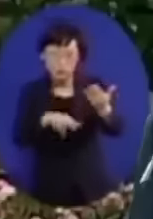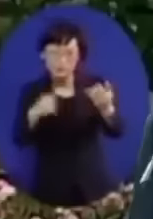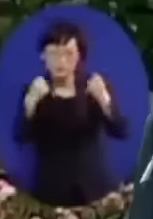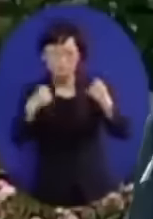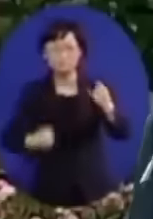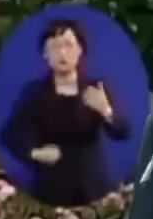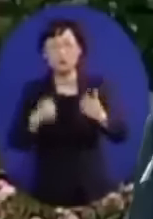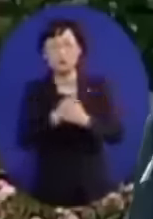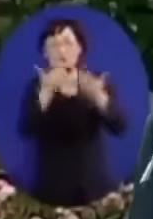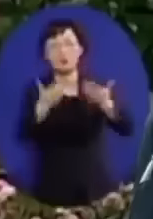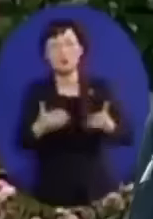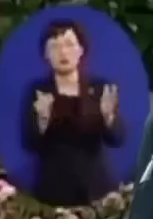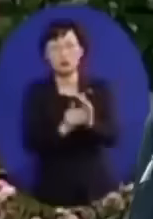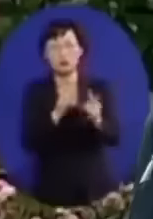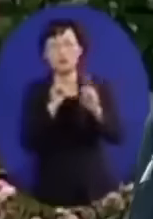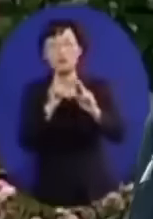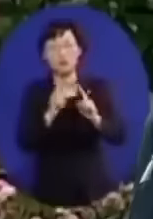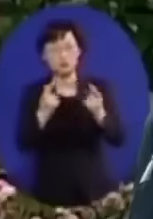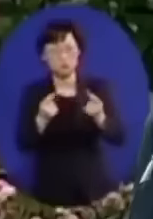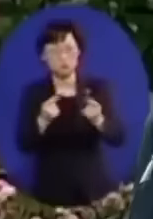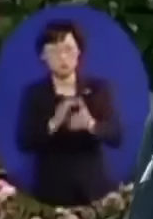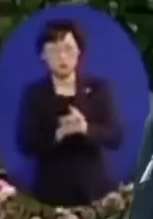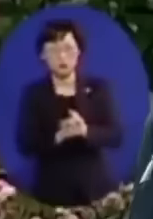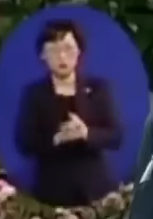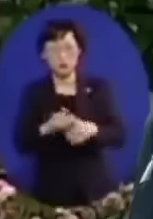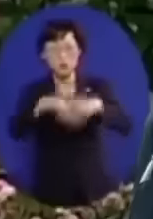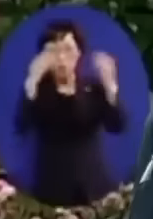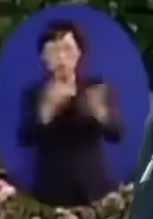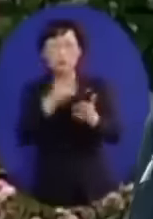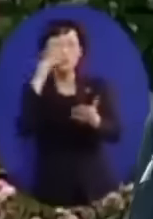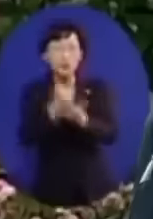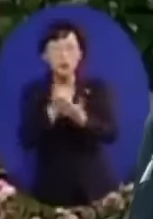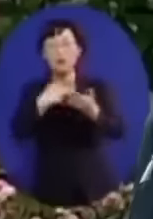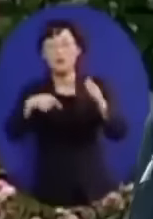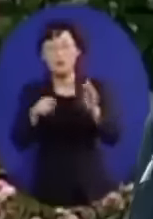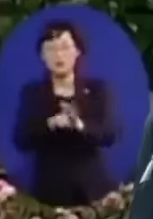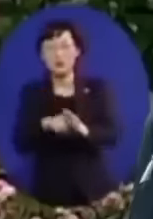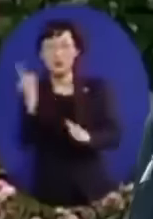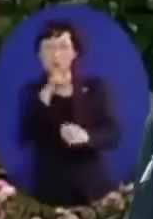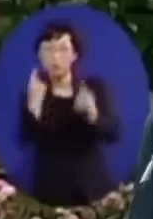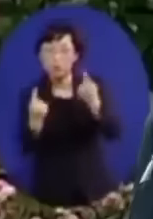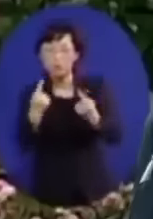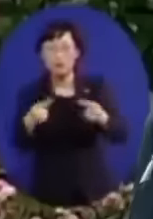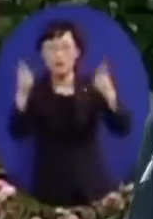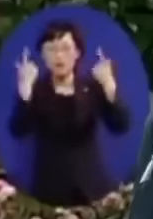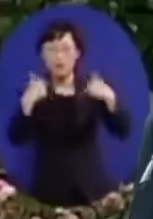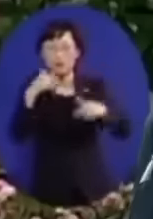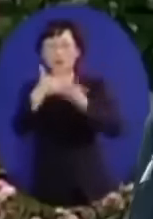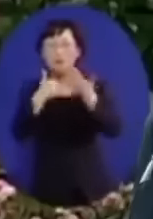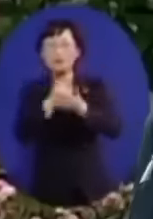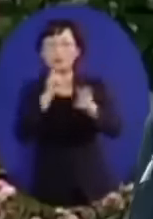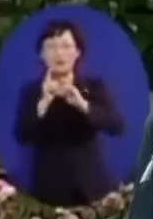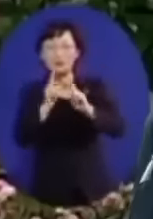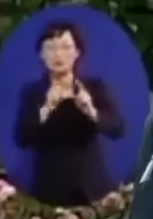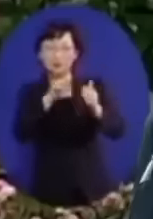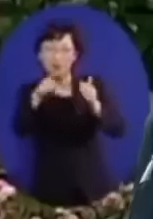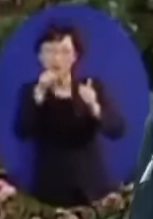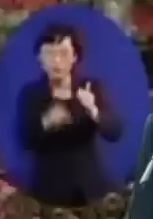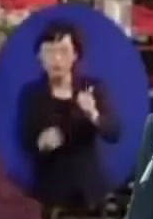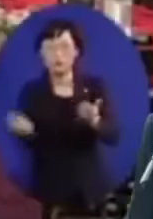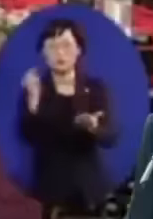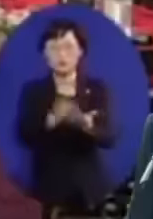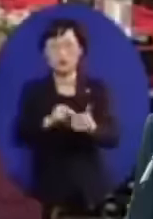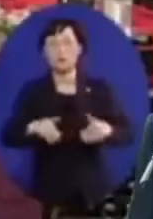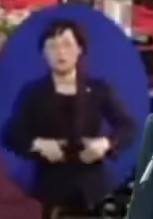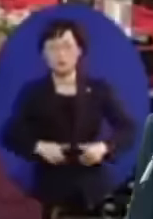얻었다고 말하는 것입니다. 우리가 범사에 형통한 삶을 살기 위해서는 무엇보다도 늘 말씀 가운데 서야 하는 것입니다.